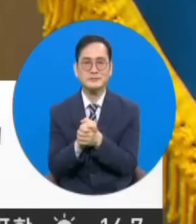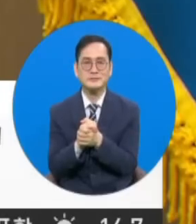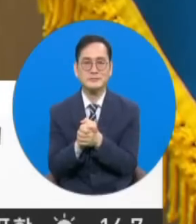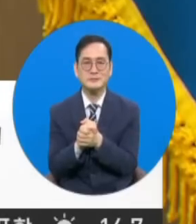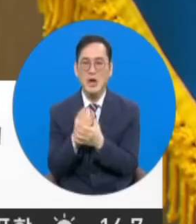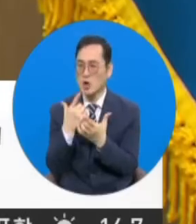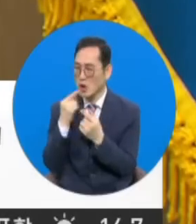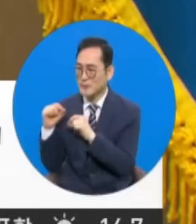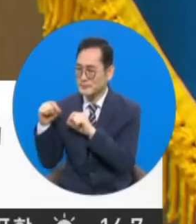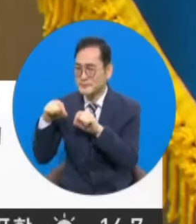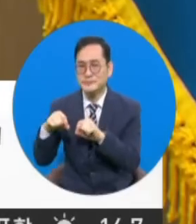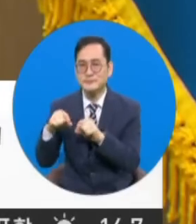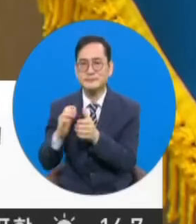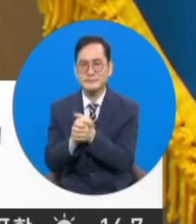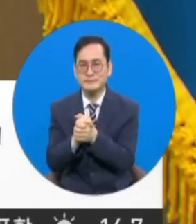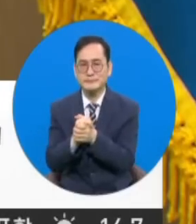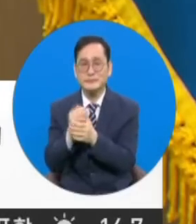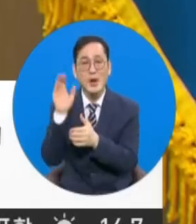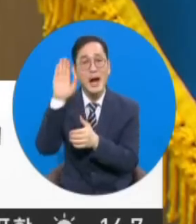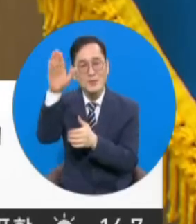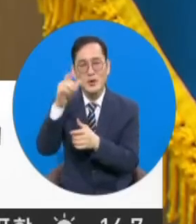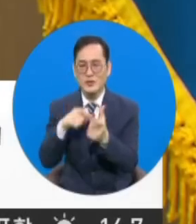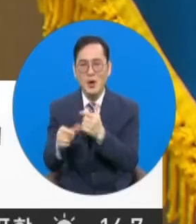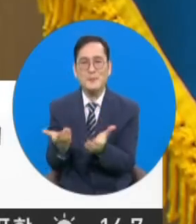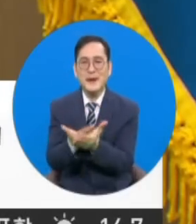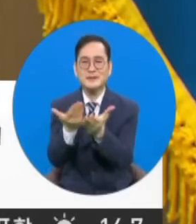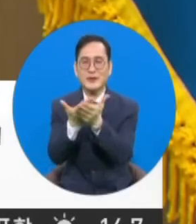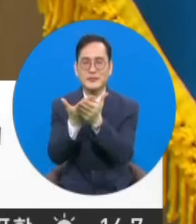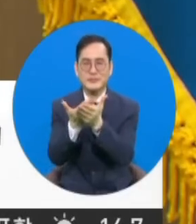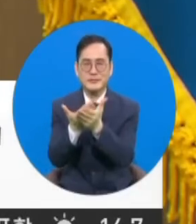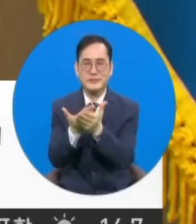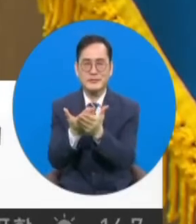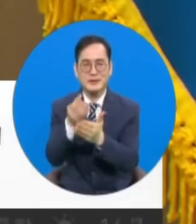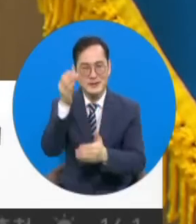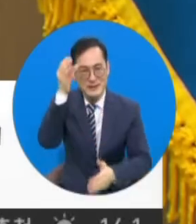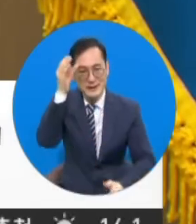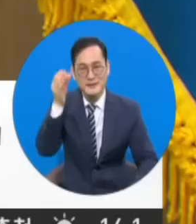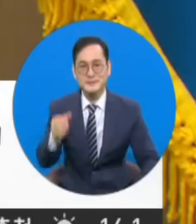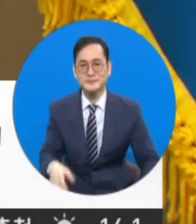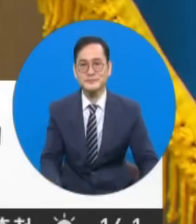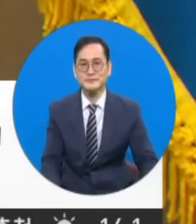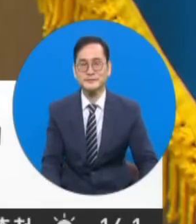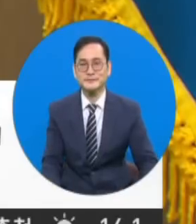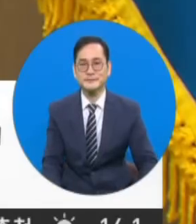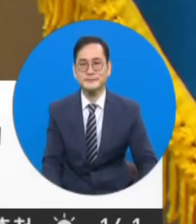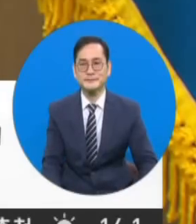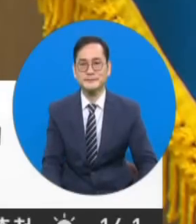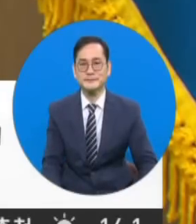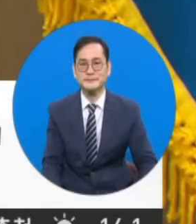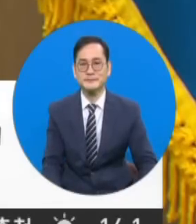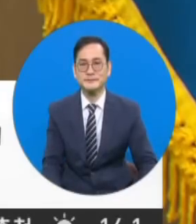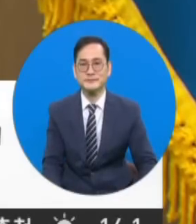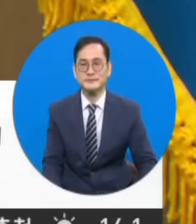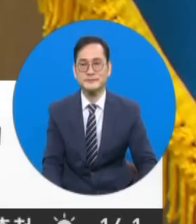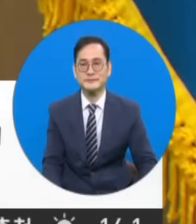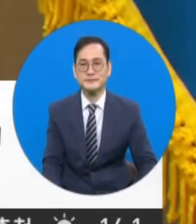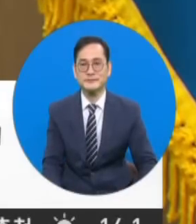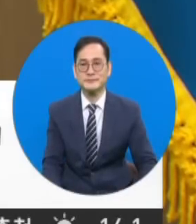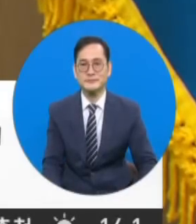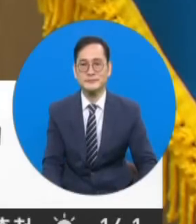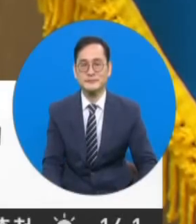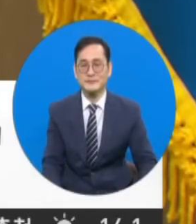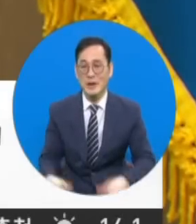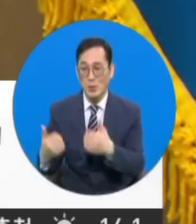개척해 나갈 수 있을 것입니다 각 부처는 한일 정상회담에서 논의한